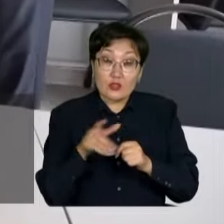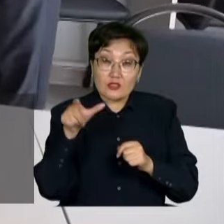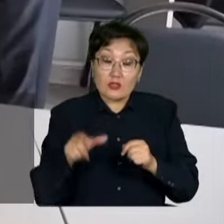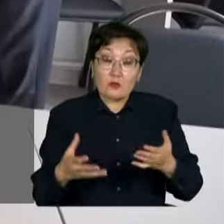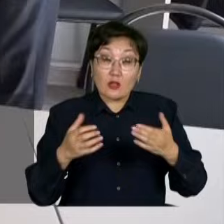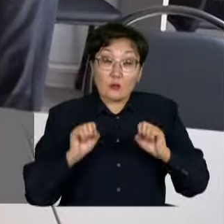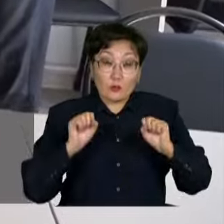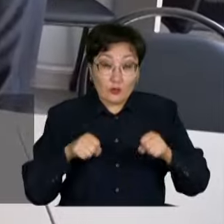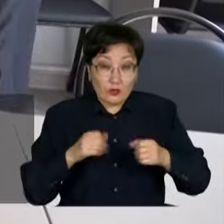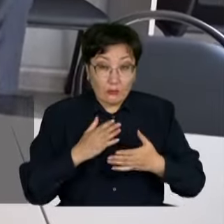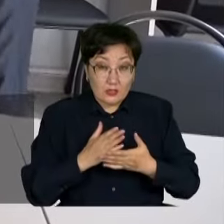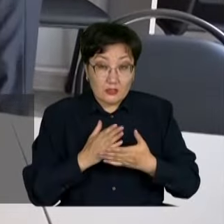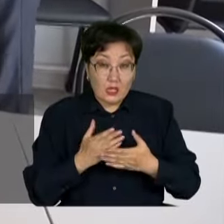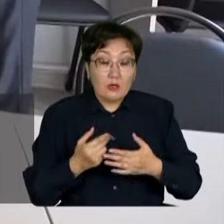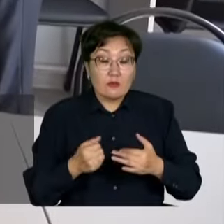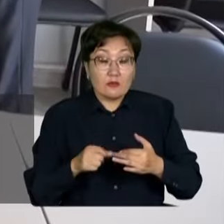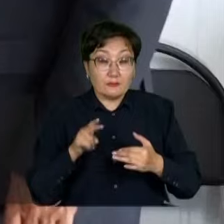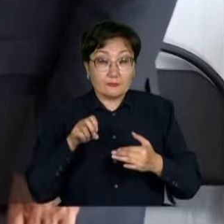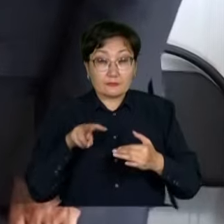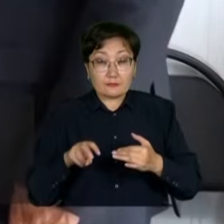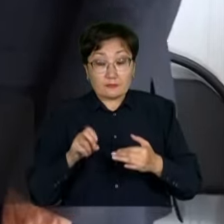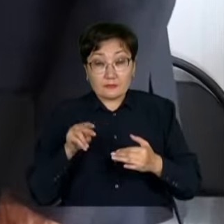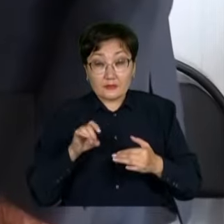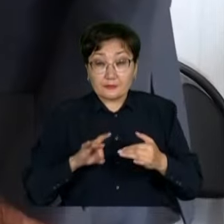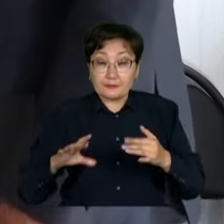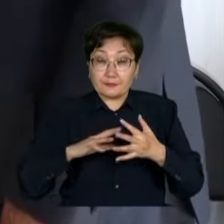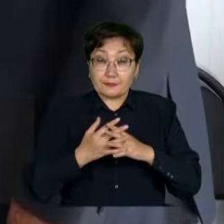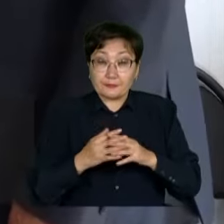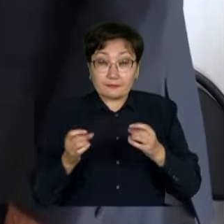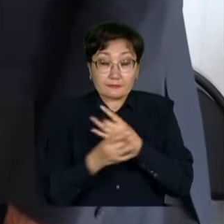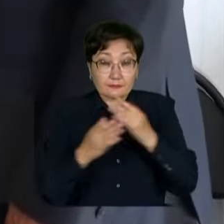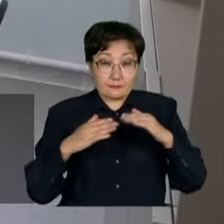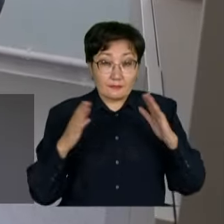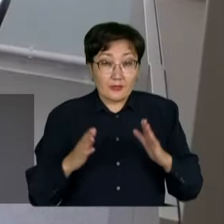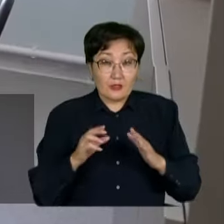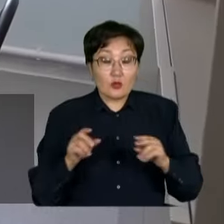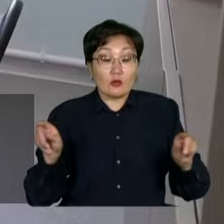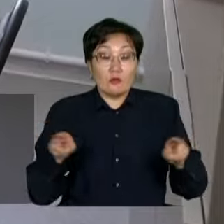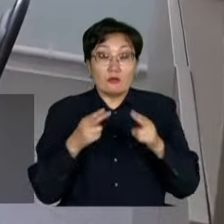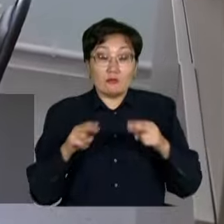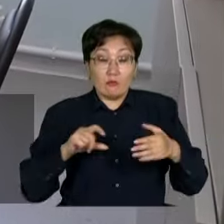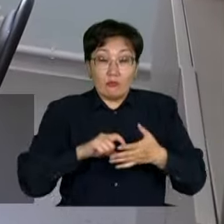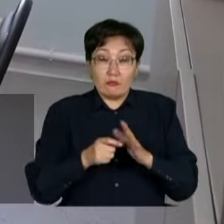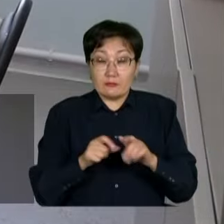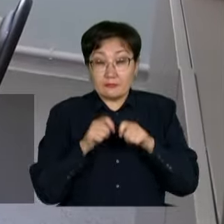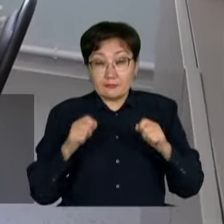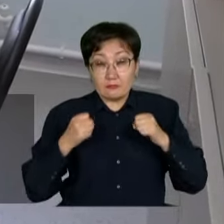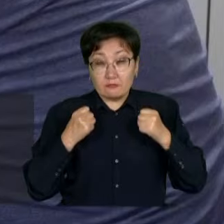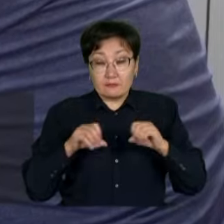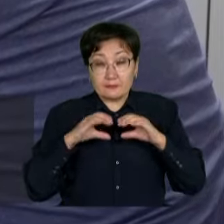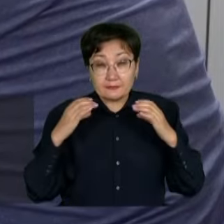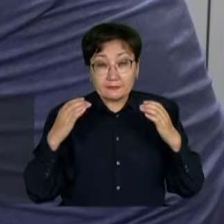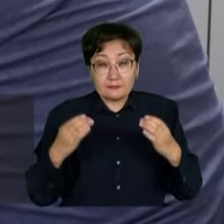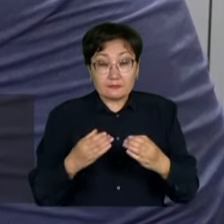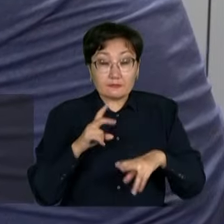қабылдауға мүмкіндігі бар. Сондай-ақ Қаратал және Қоңыр ауылдарында мәдениет үйі мен клуб ашылды. Ал Қарабұлақта спорт алаңы салынса,